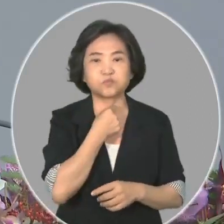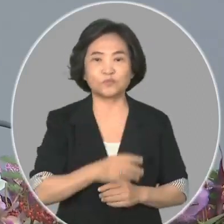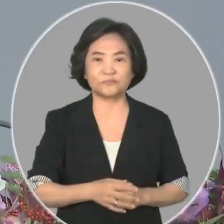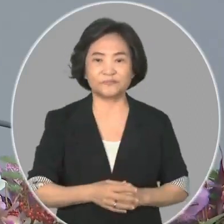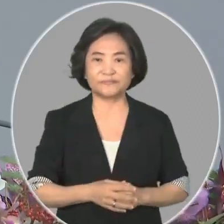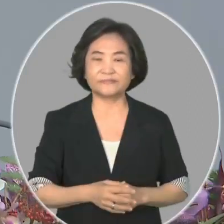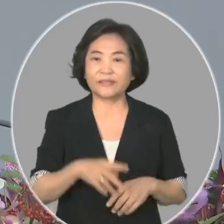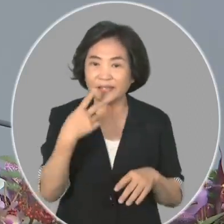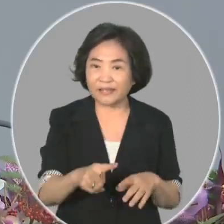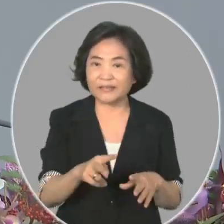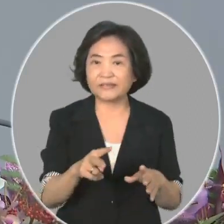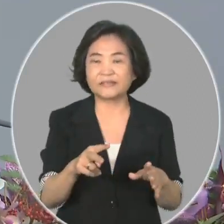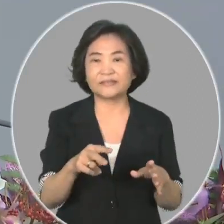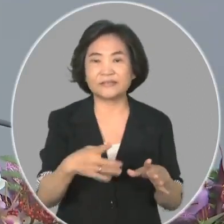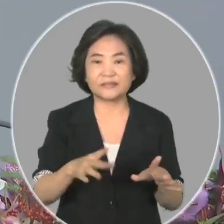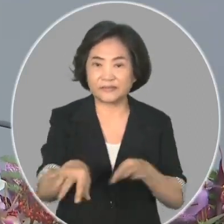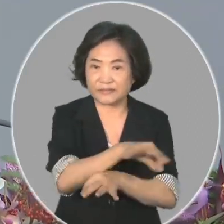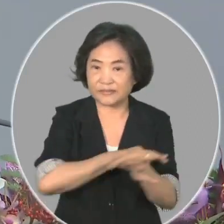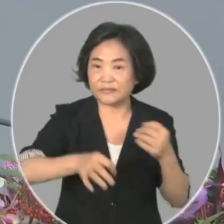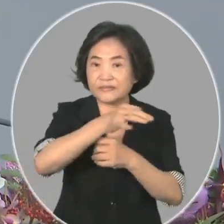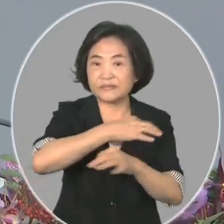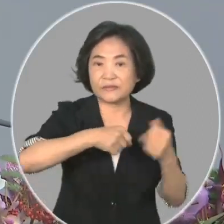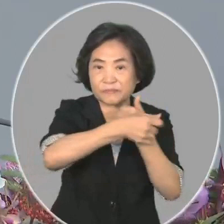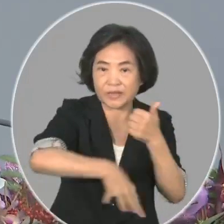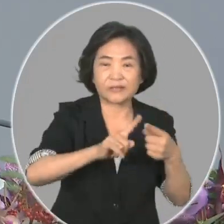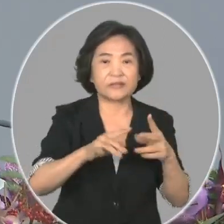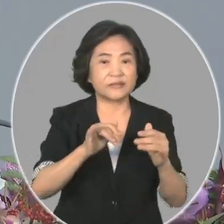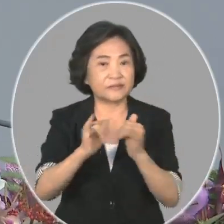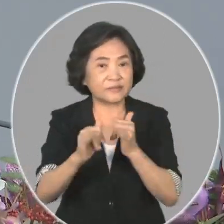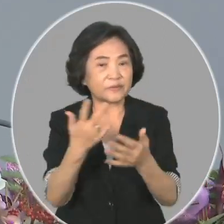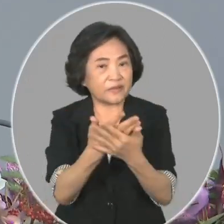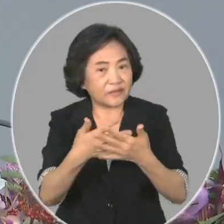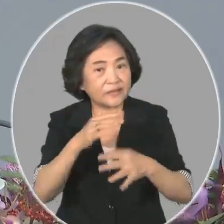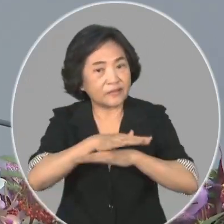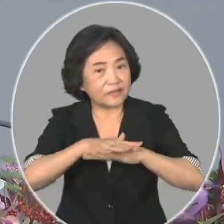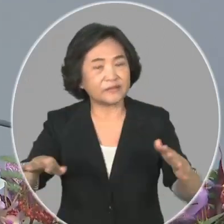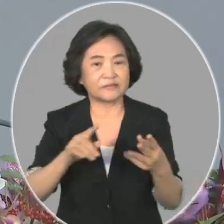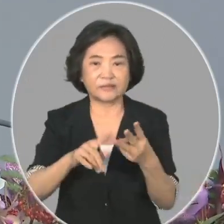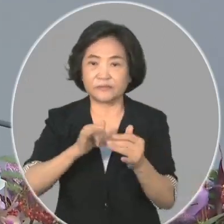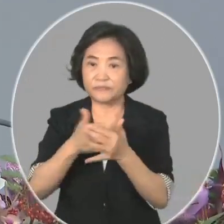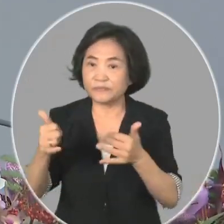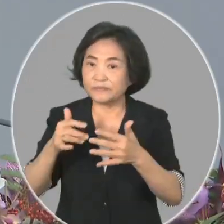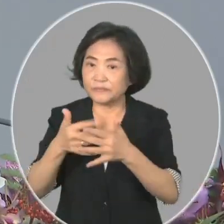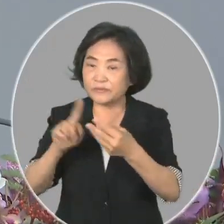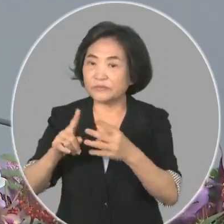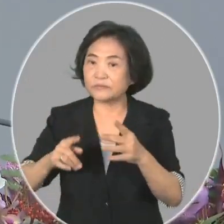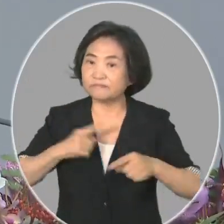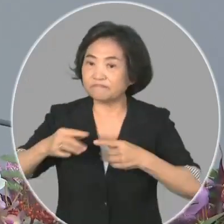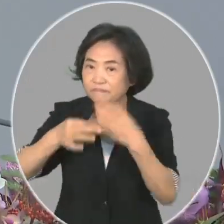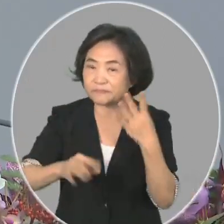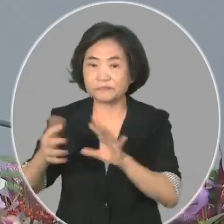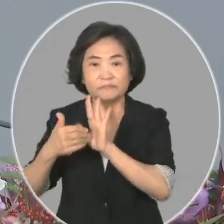场，更要在经济产业、在社会安全网、在民主自由体制、在国